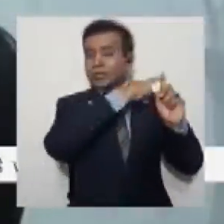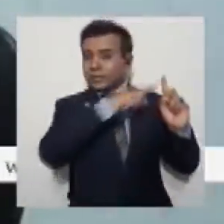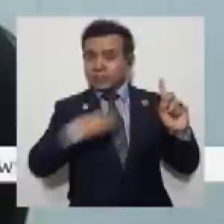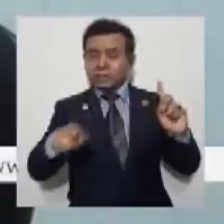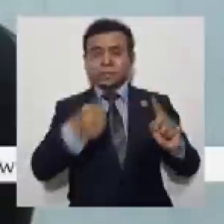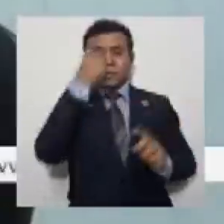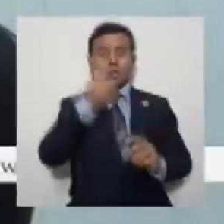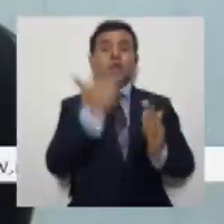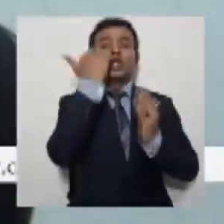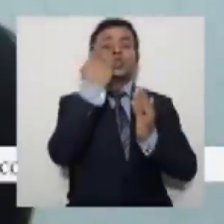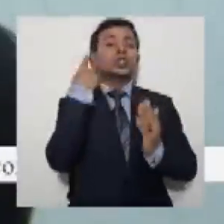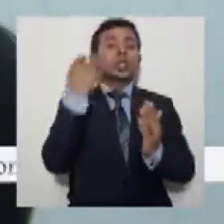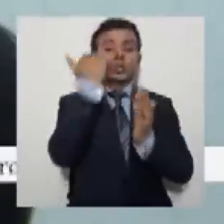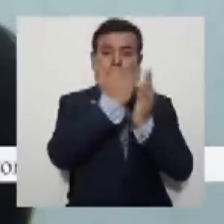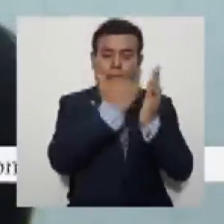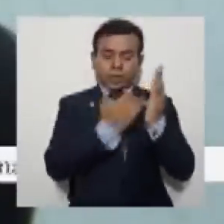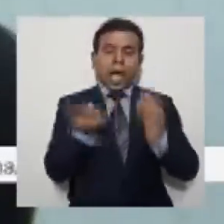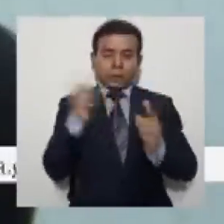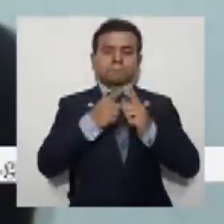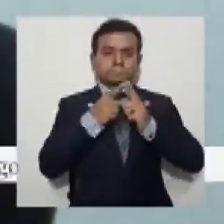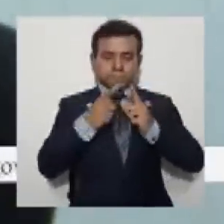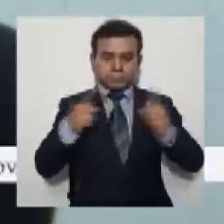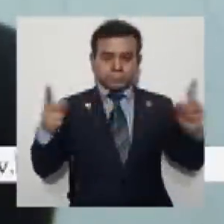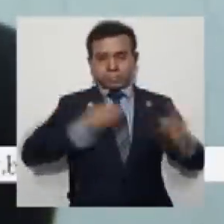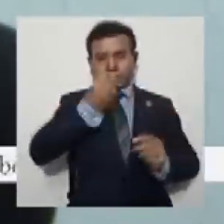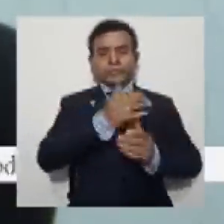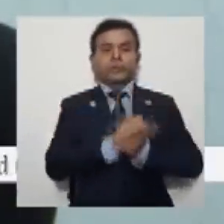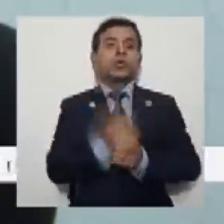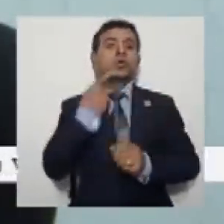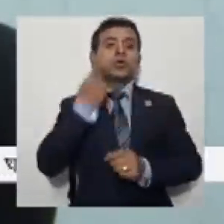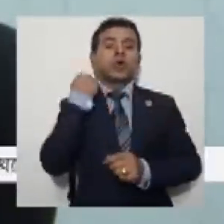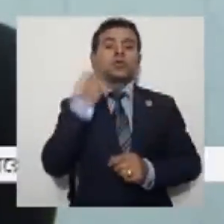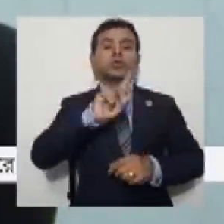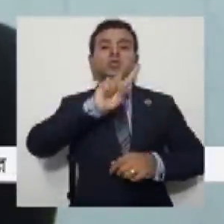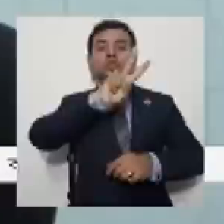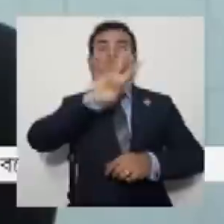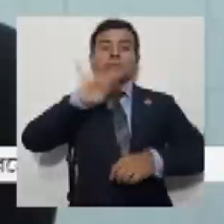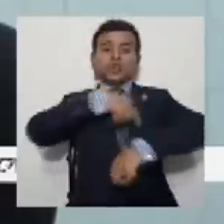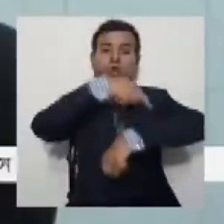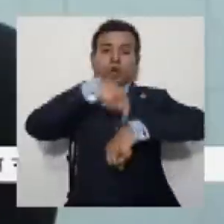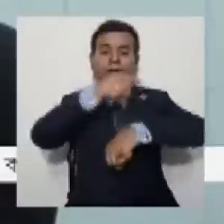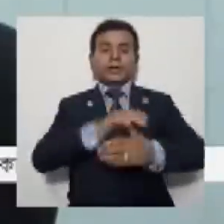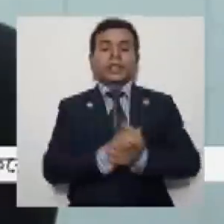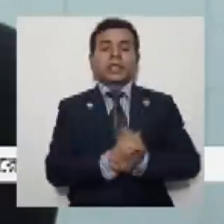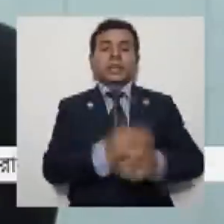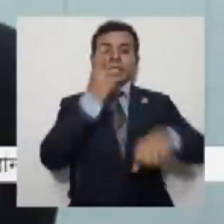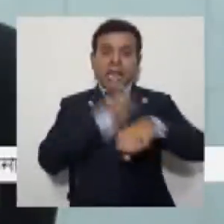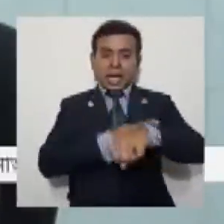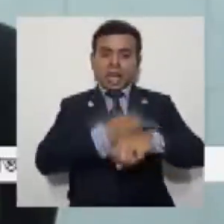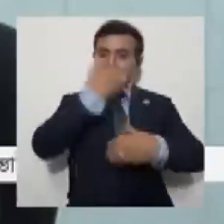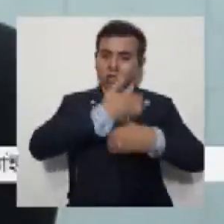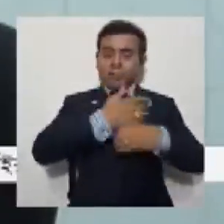আমরা গত 24 ঘন্টায় ঢাকা এবং ঢাকার বাইরের যতগুলো প্রতিষ্ঠান আমাদের আছে, মোট 21টি